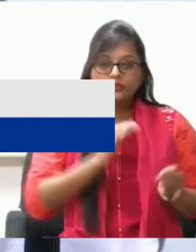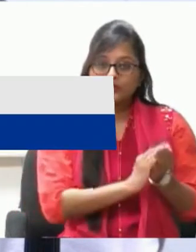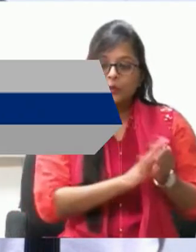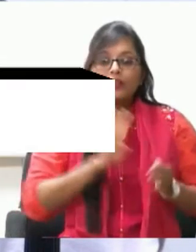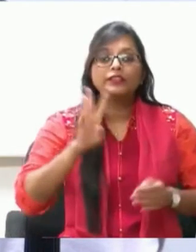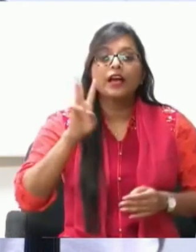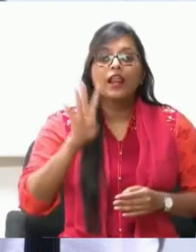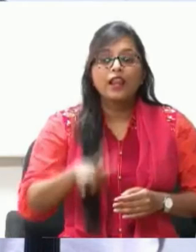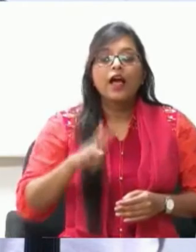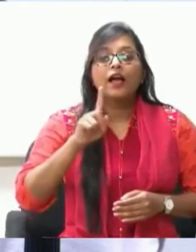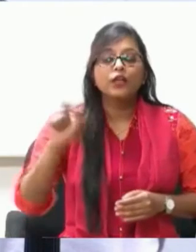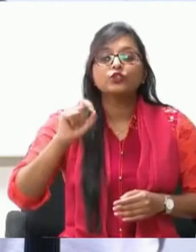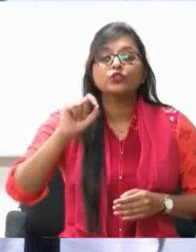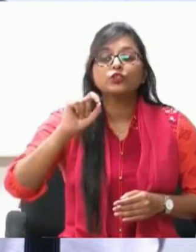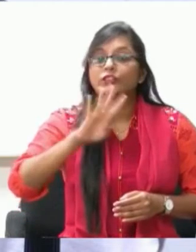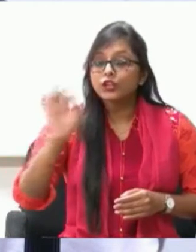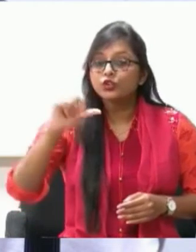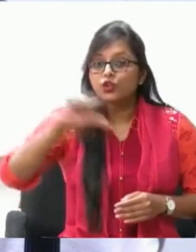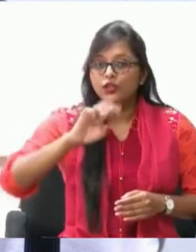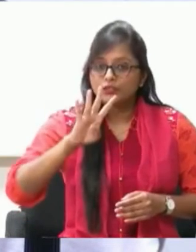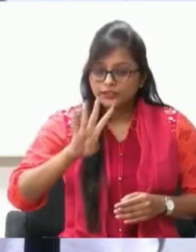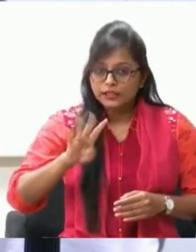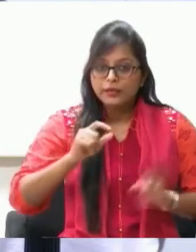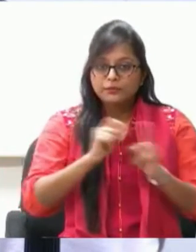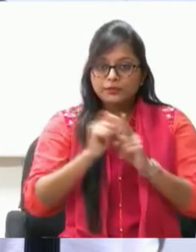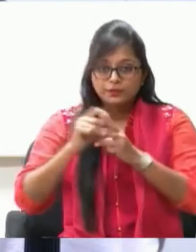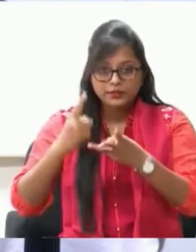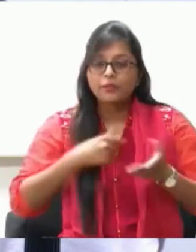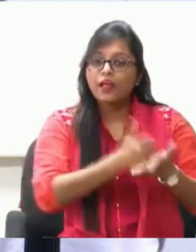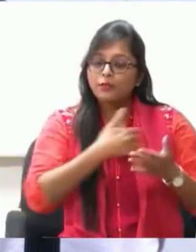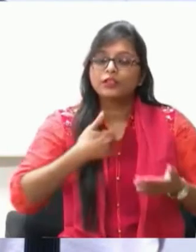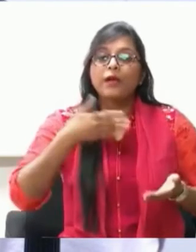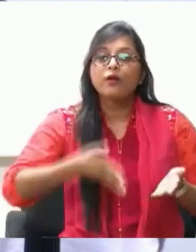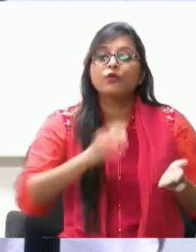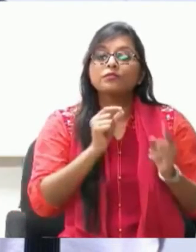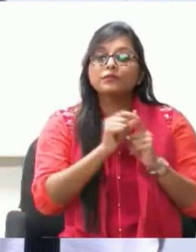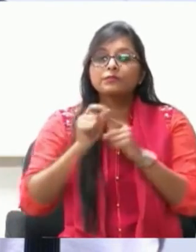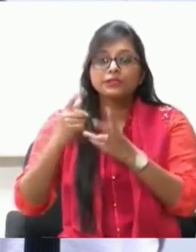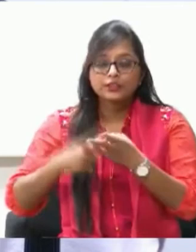4,61,894 পিপি আমরা বিতরণ করেছি এবং এখন আমাদের হাতে মজুদ রয়েছে